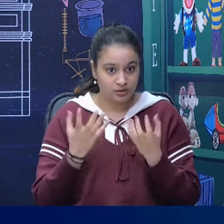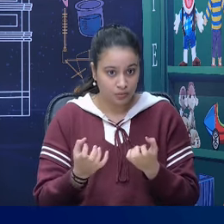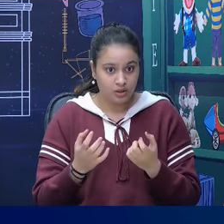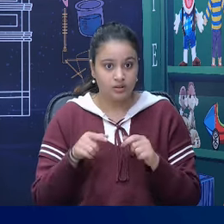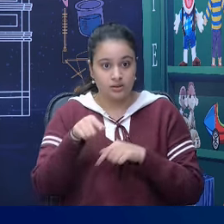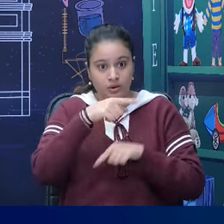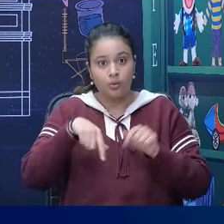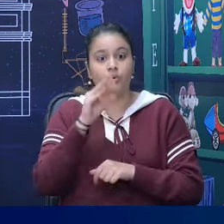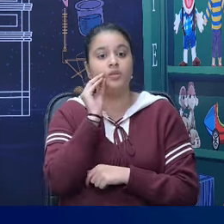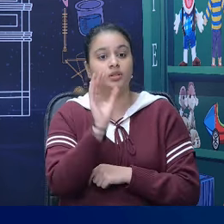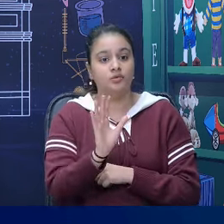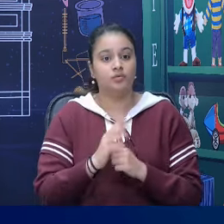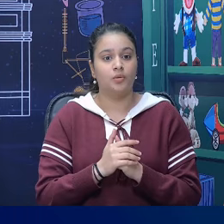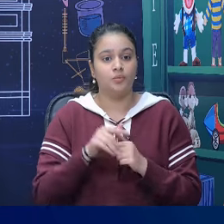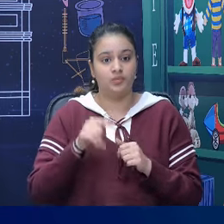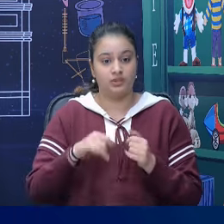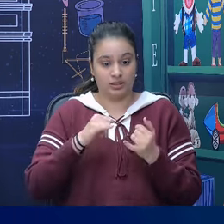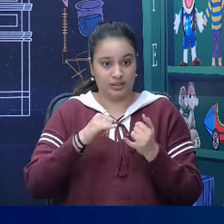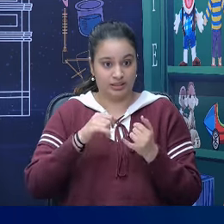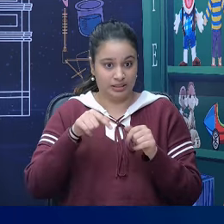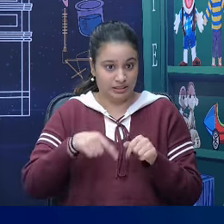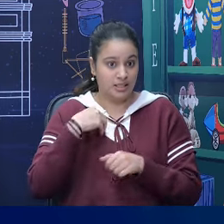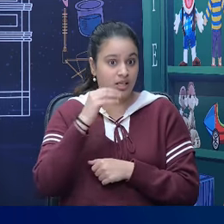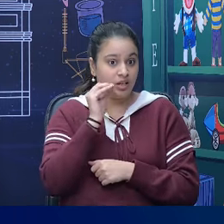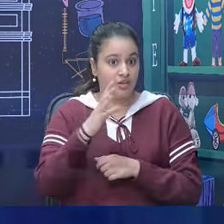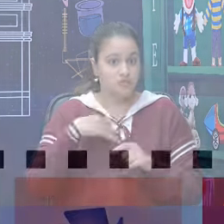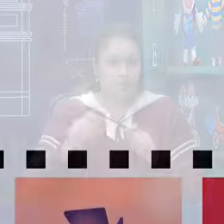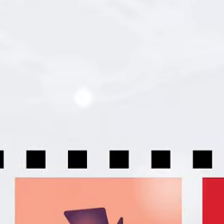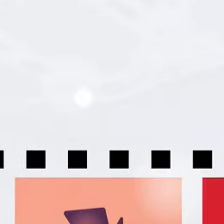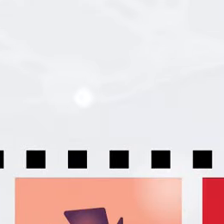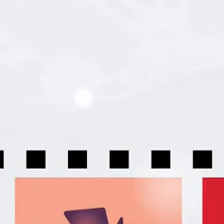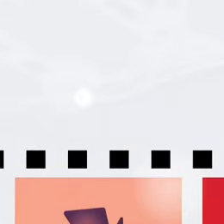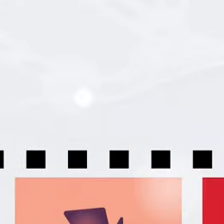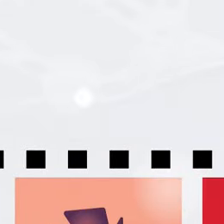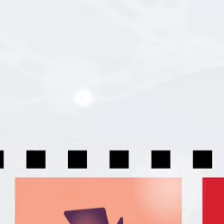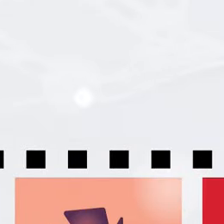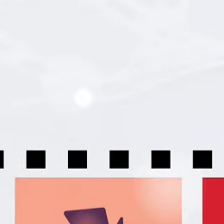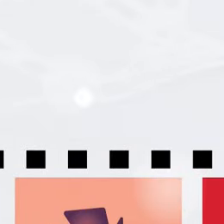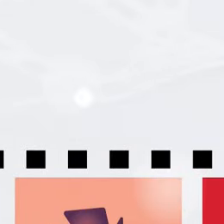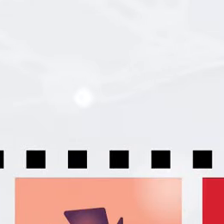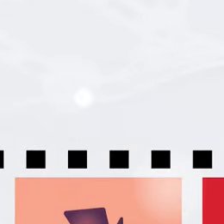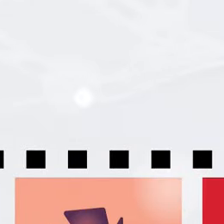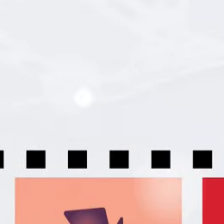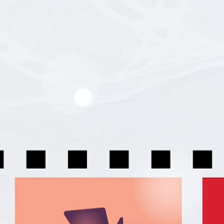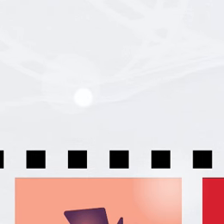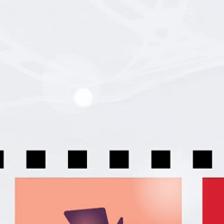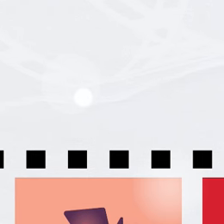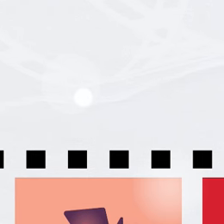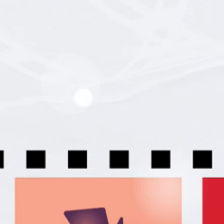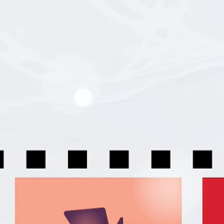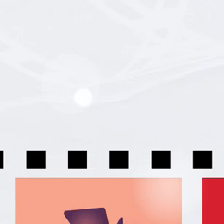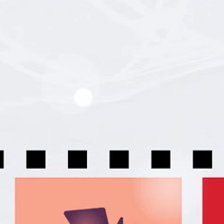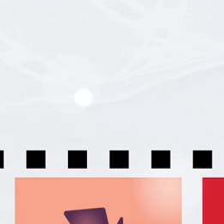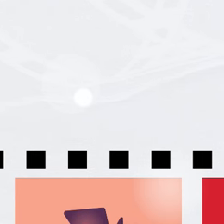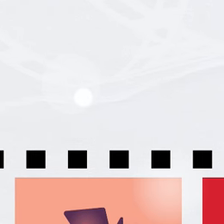है आप सभी के लिए और इस जानकारी से जुड़ा हुआ बैनर भी हम लगातार अपने हर सत्र में आपकी स्क्रीन पर फ्लैश करते हैं सीआईटी